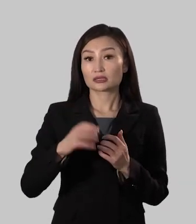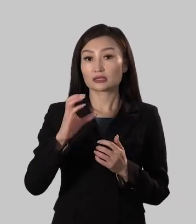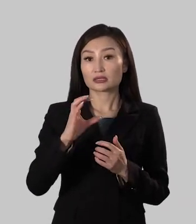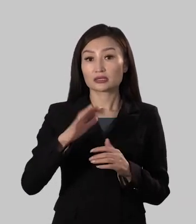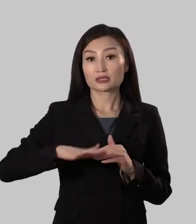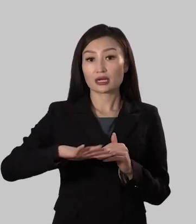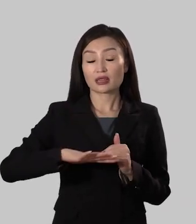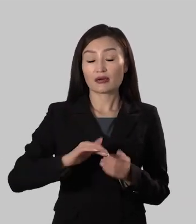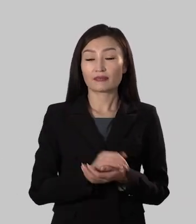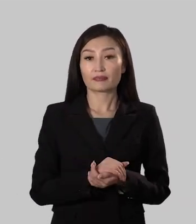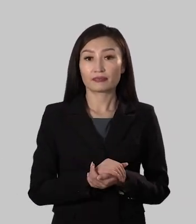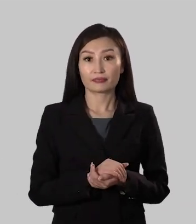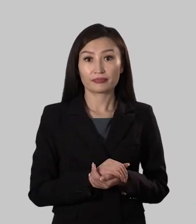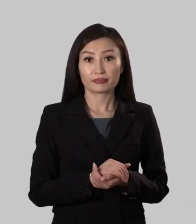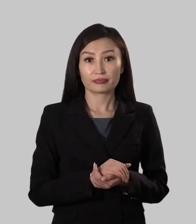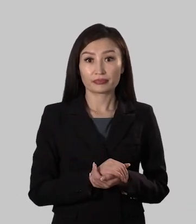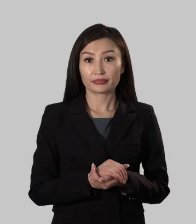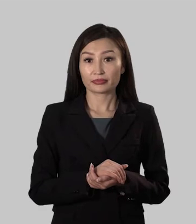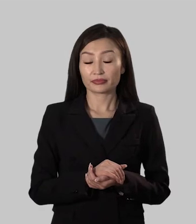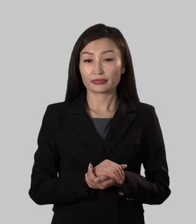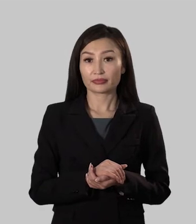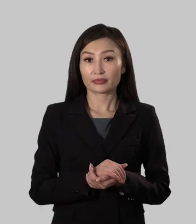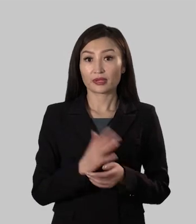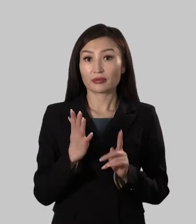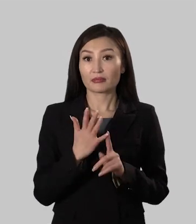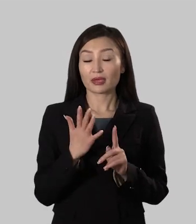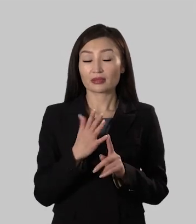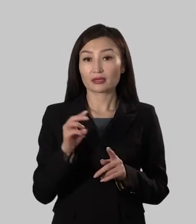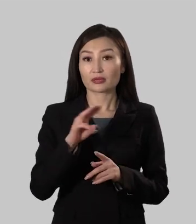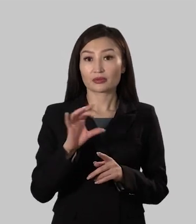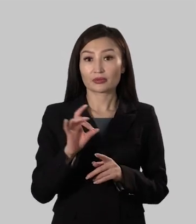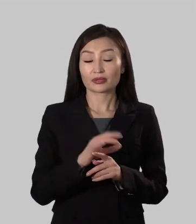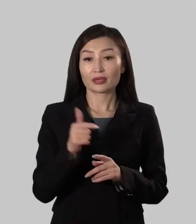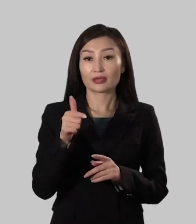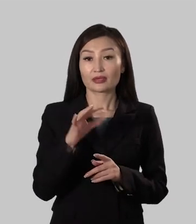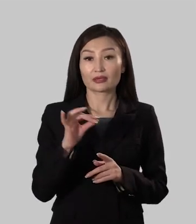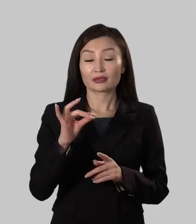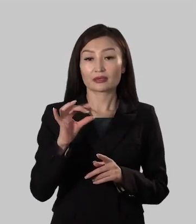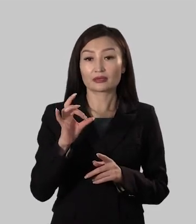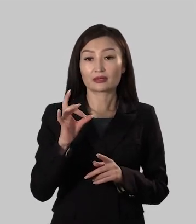Пятый тур – гирлянда.